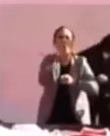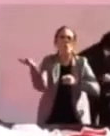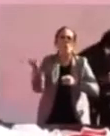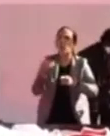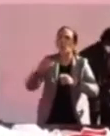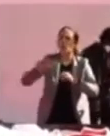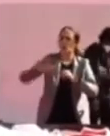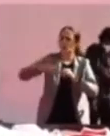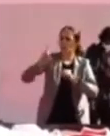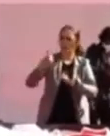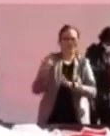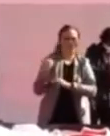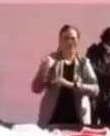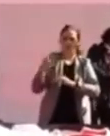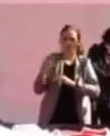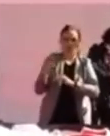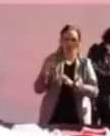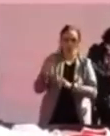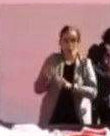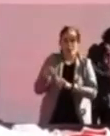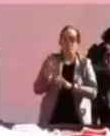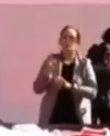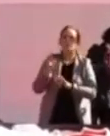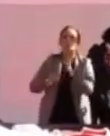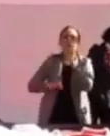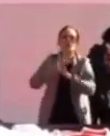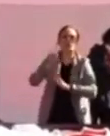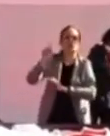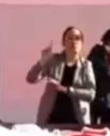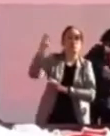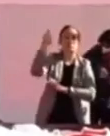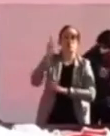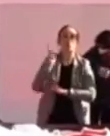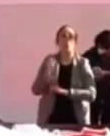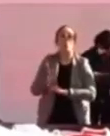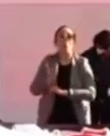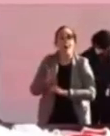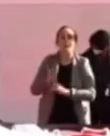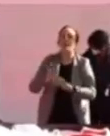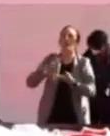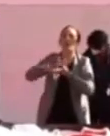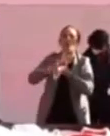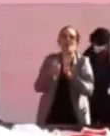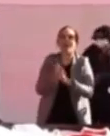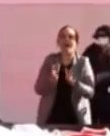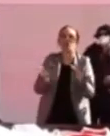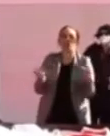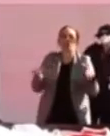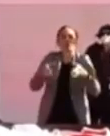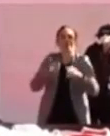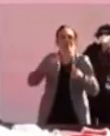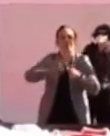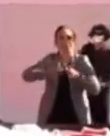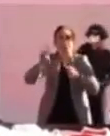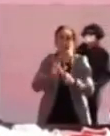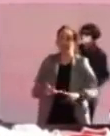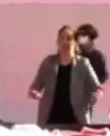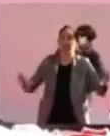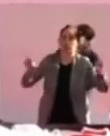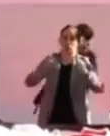un risultato atteso da 14 anni il rinnovo del contratto collettivo nazionale di lavoro della sanità privata